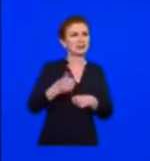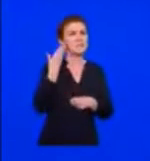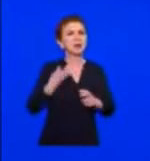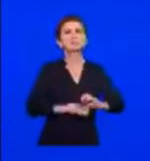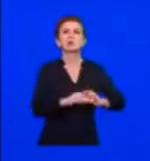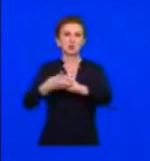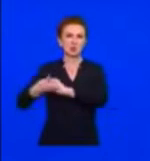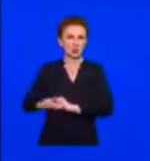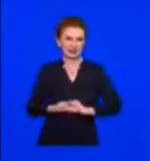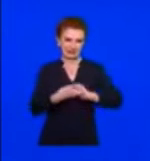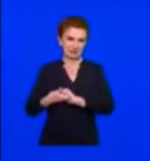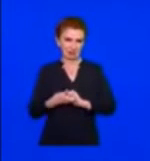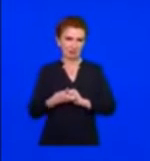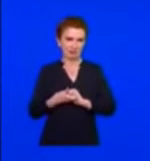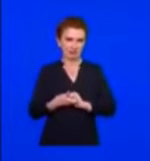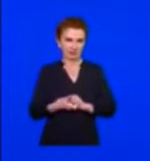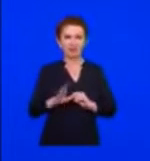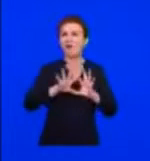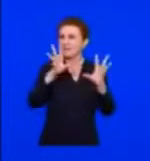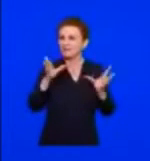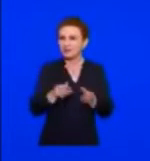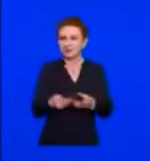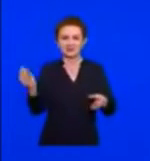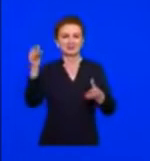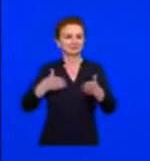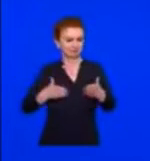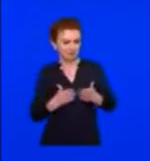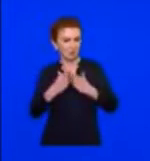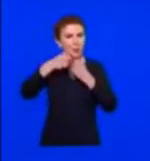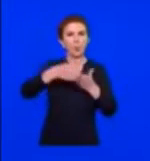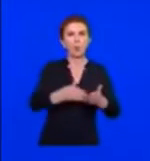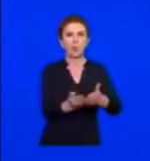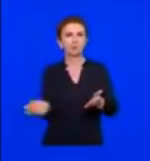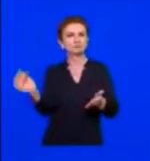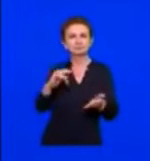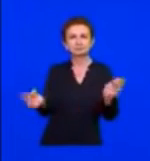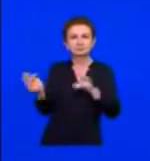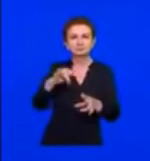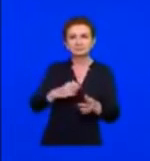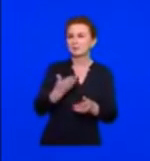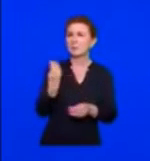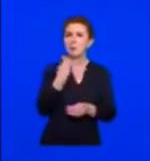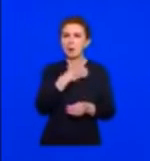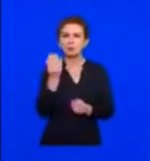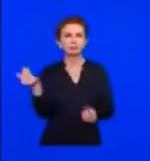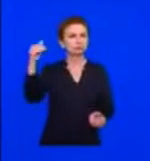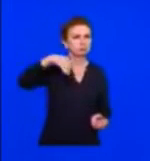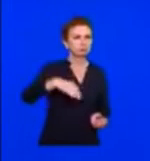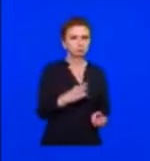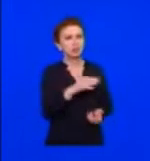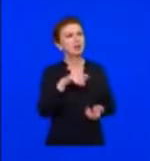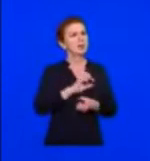To znaczy, wszyscy płyniemy na jednym statku na bardzo wzburzonym oceanie, szanowni państwo. Ten koronawirusowy